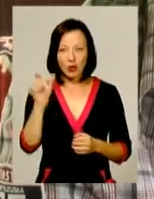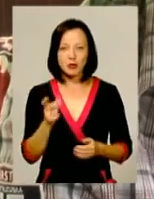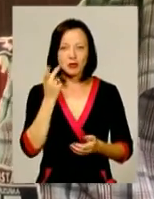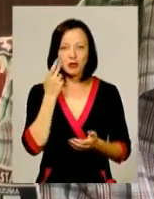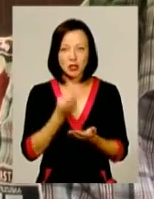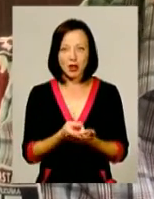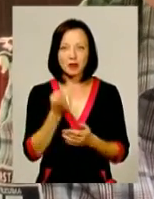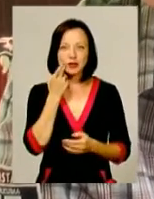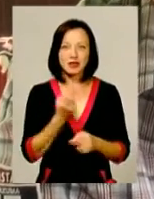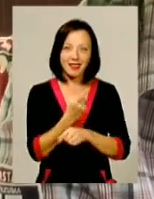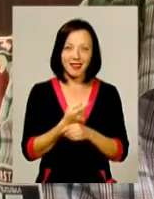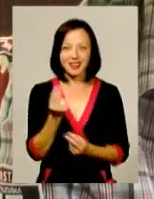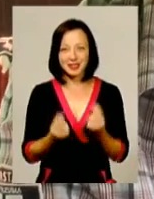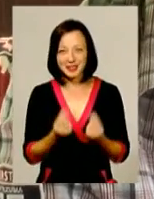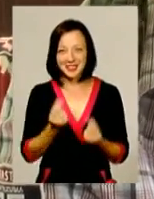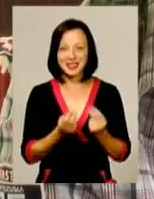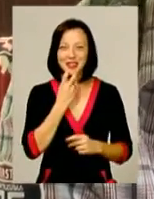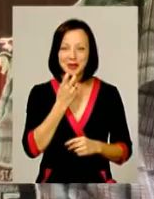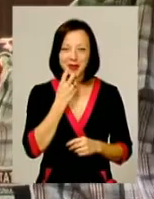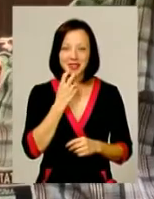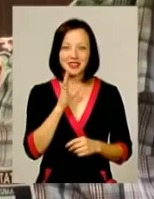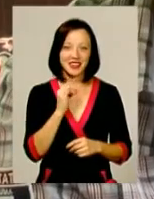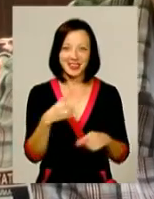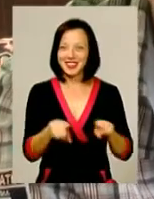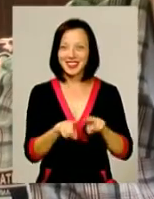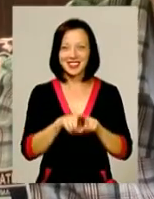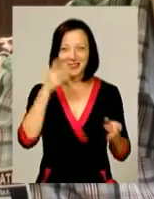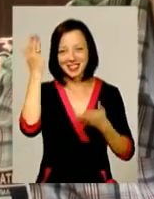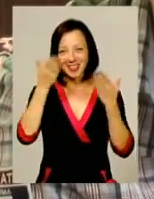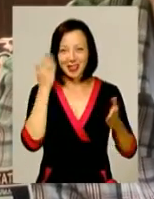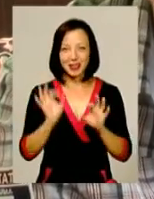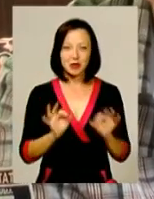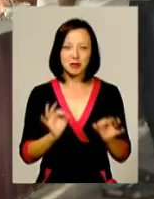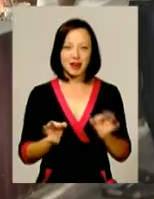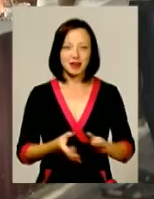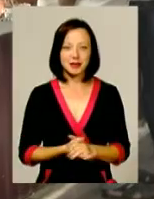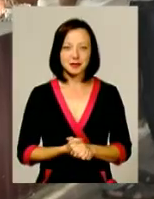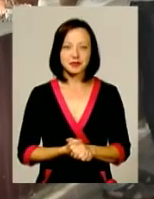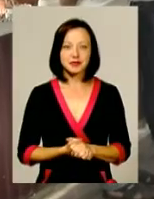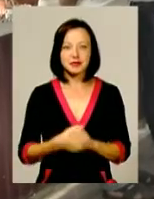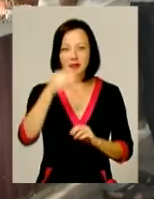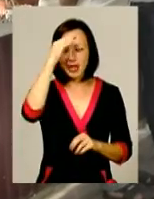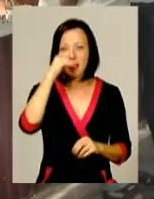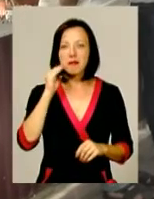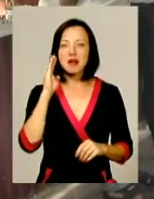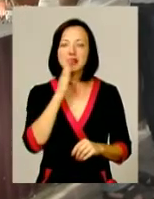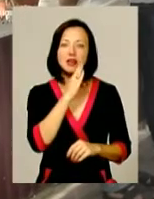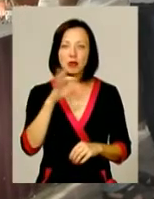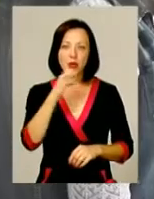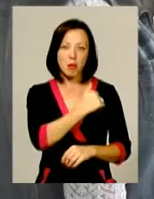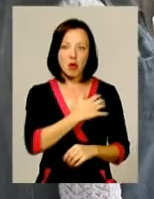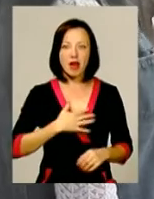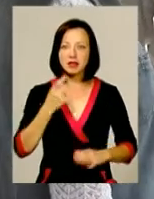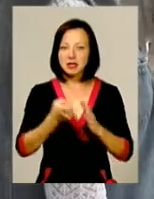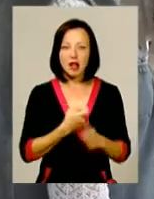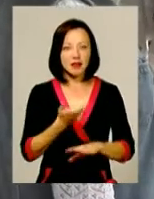я до нього так шуткую, там дуже підкалую, там улипаюся. І дійсно, він теж такий вже веселий, все нормально на позитиві. Батьки ж про поранення сина дізналися не